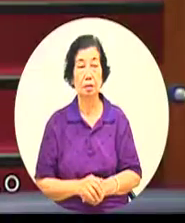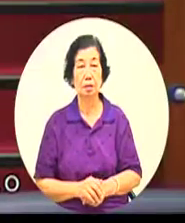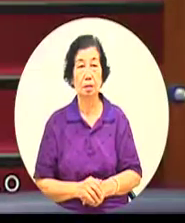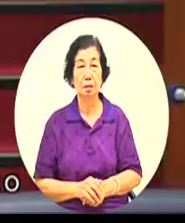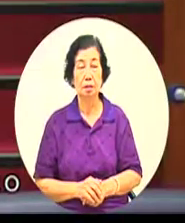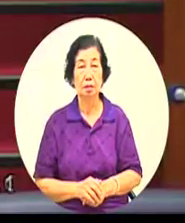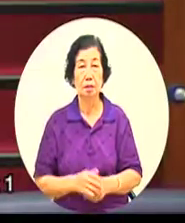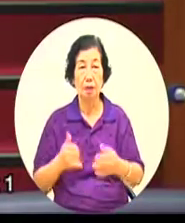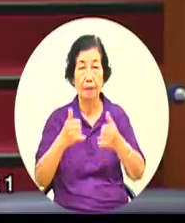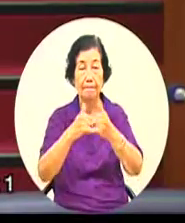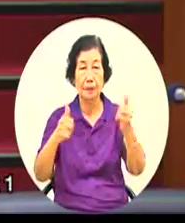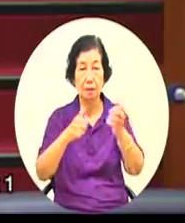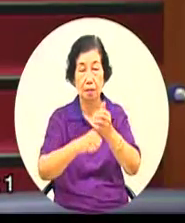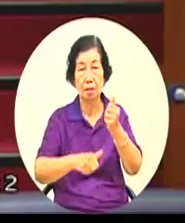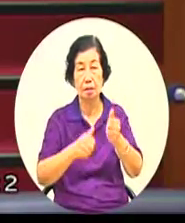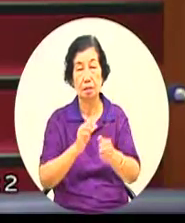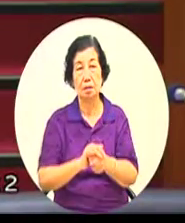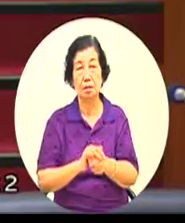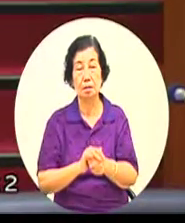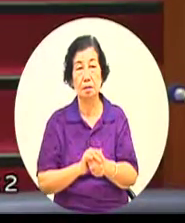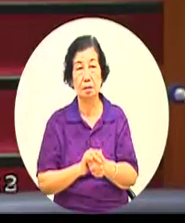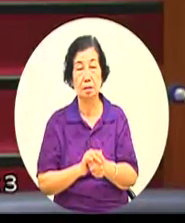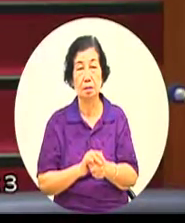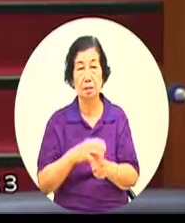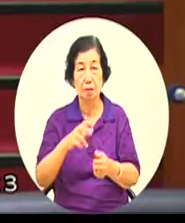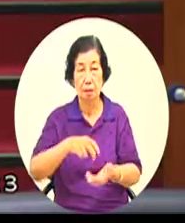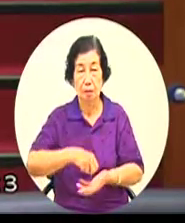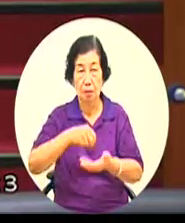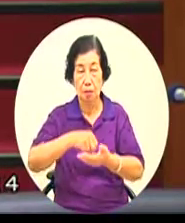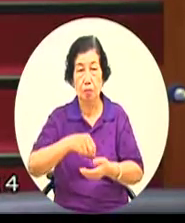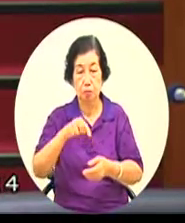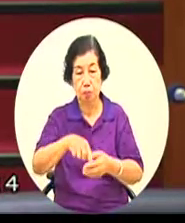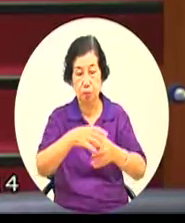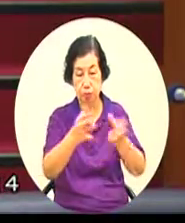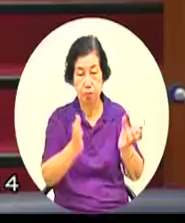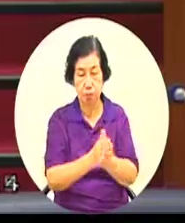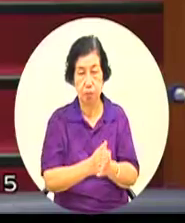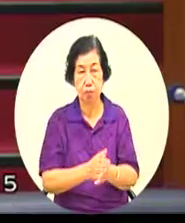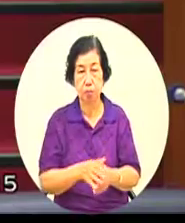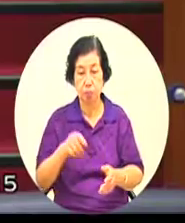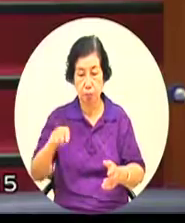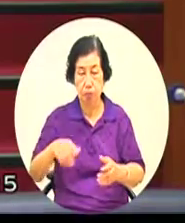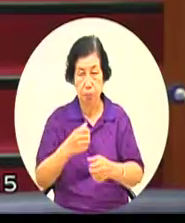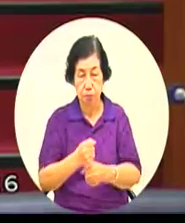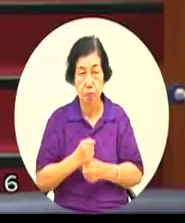民生，因为我要提到这个部分，就是因为我们纳马夏区公所。